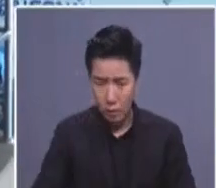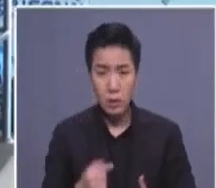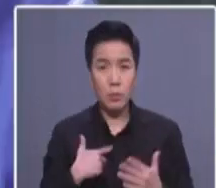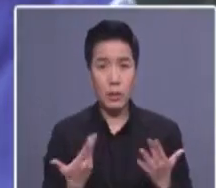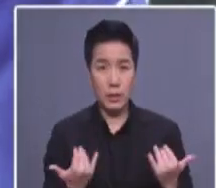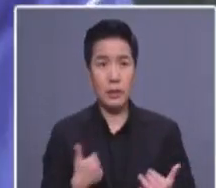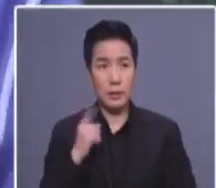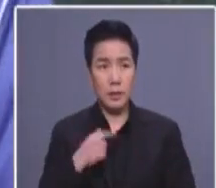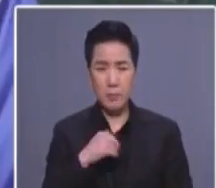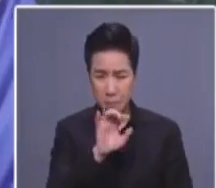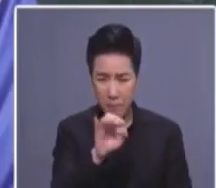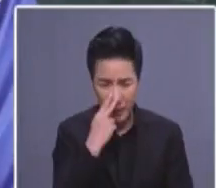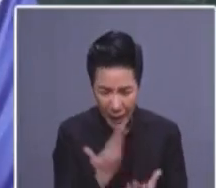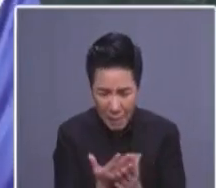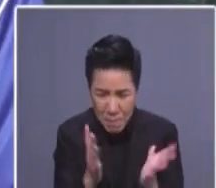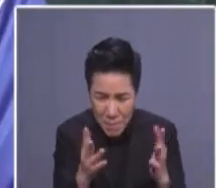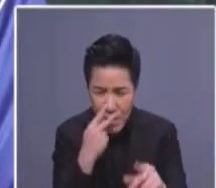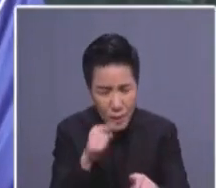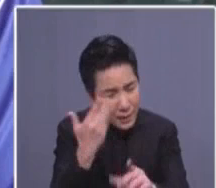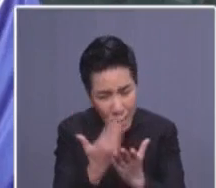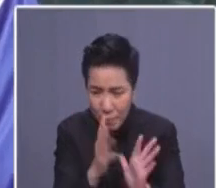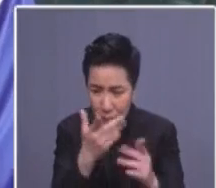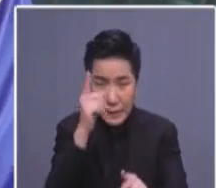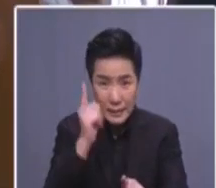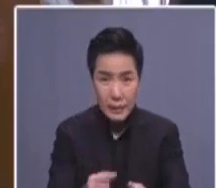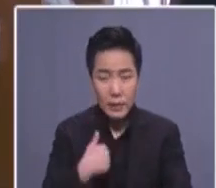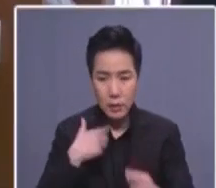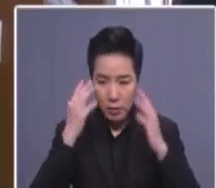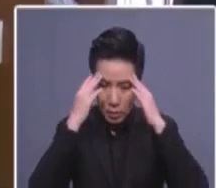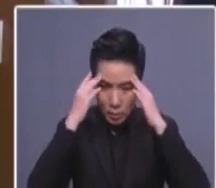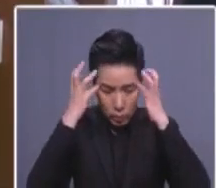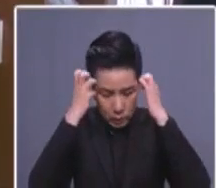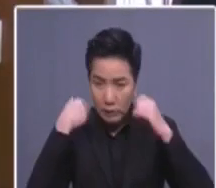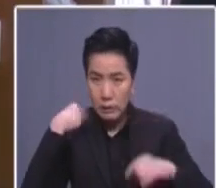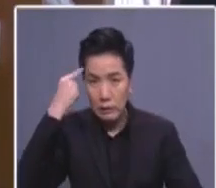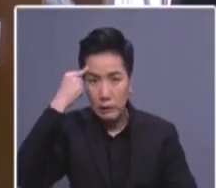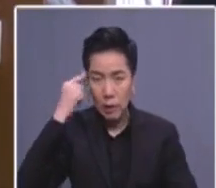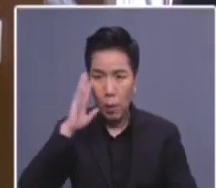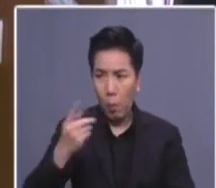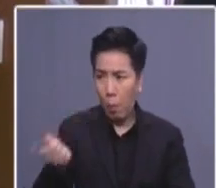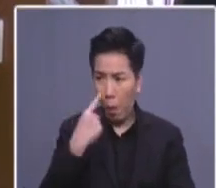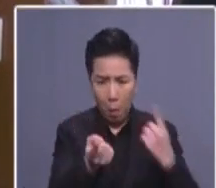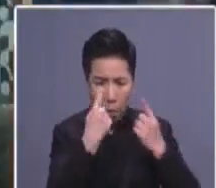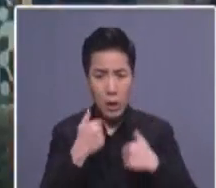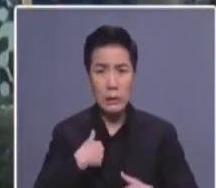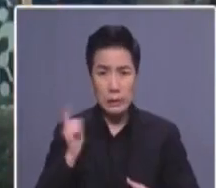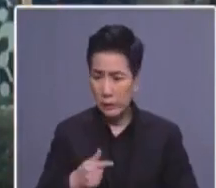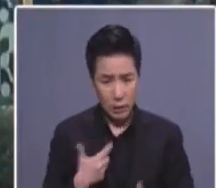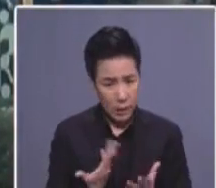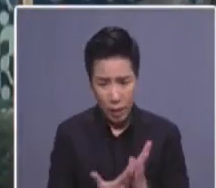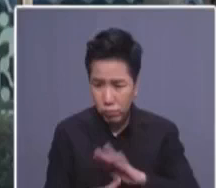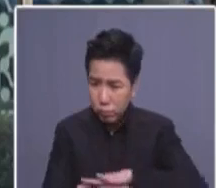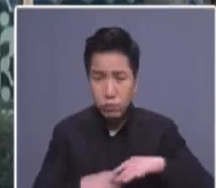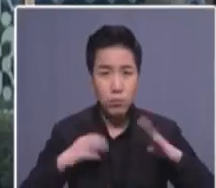ะเขาก็ไปกดแล้วมันไม่มีจริงๆเงินบัญชีไม่มีจริงๆตอนนี้เครียดมากนะฮะโดนกล่าวหาเยอะเขายืนยันว่าเขาไม่